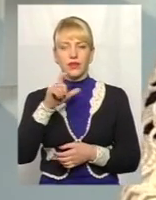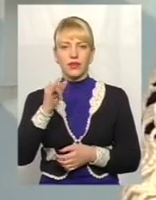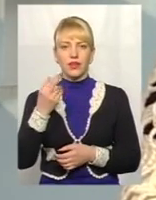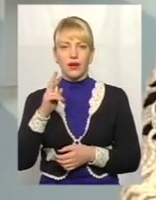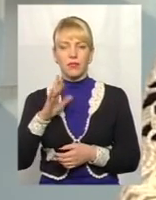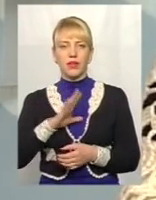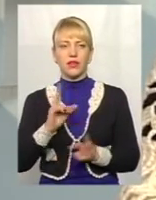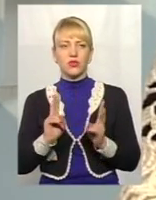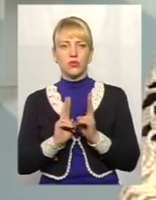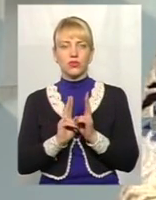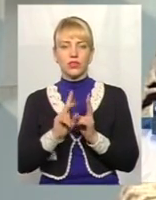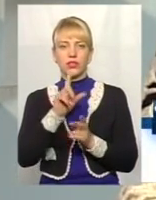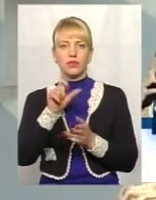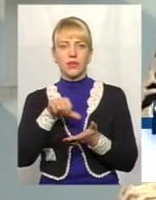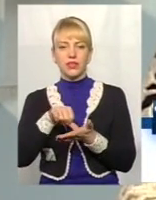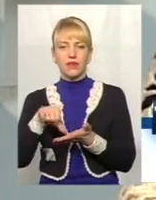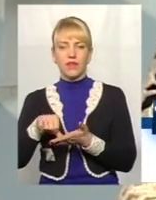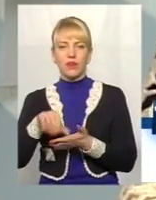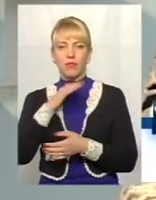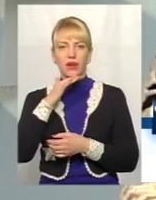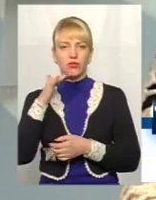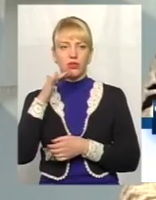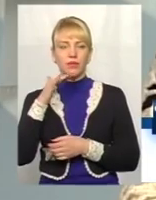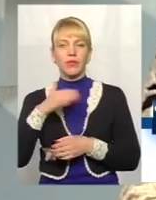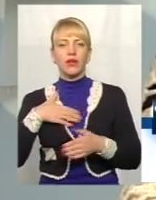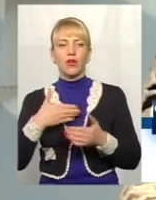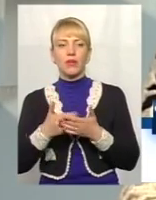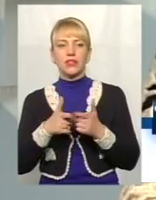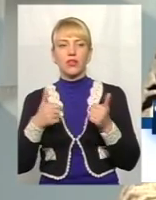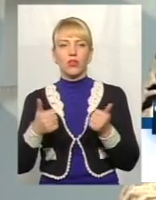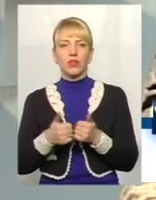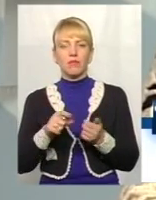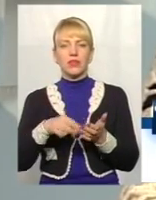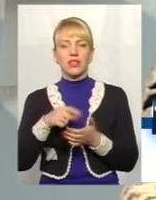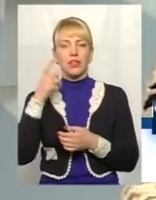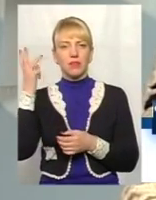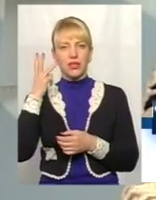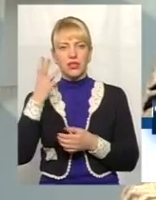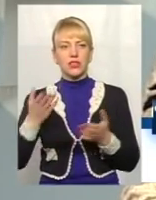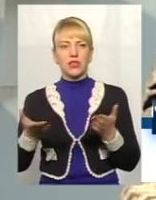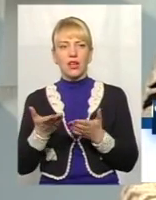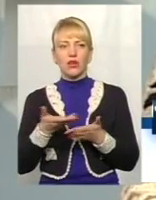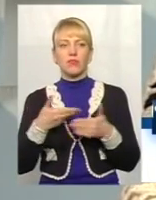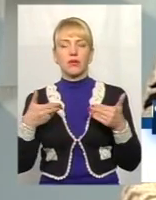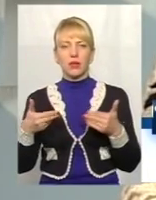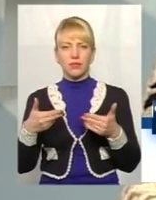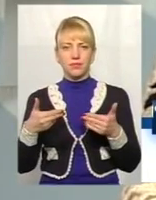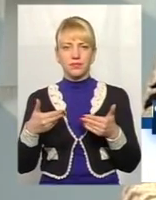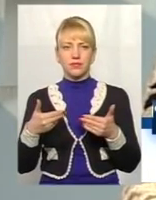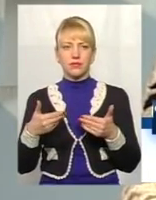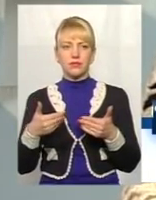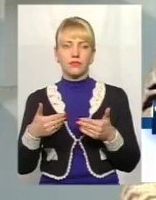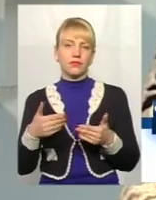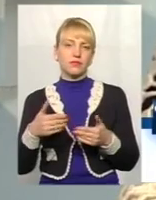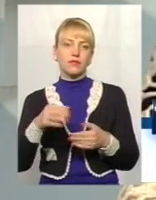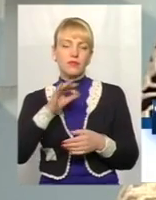була зустріч з представниками багатьох громадських організацій міста Хмельницького, з якими ми достатньо